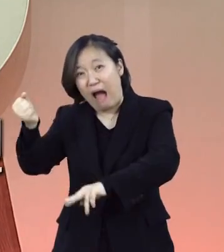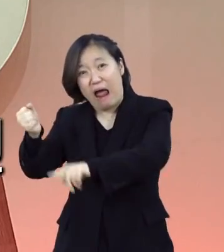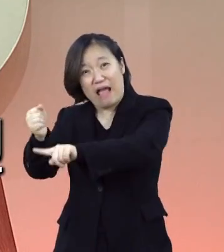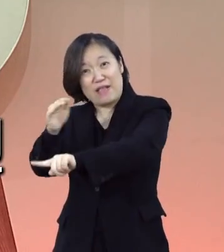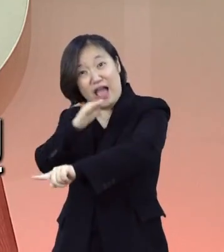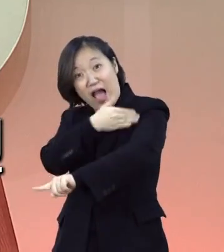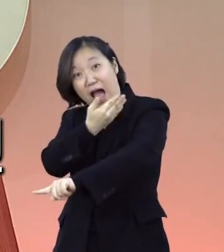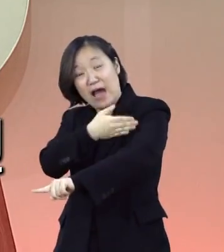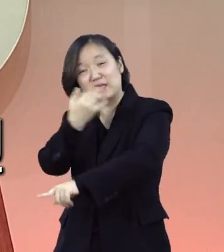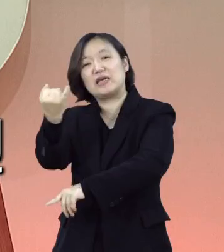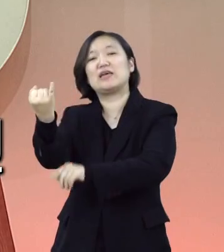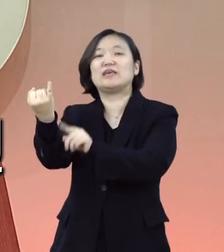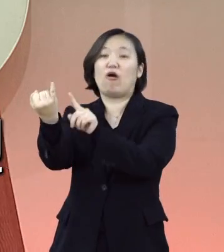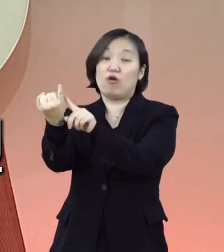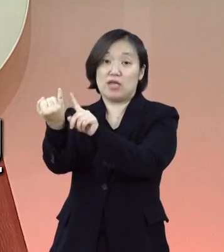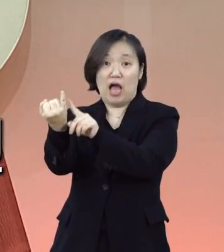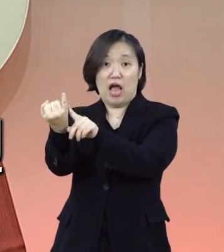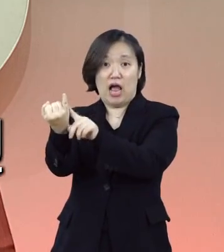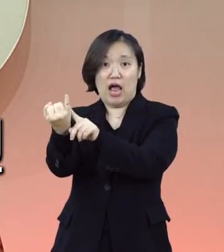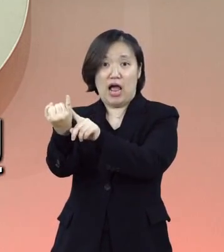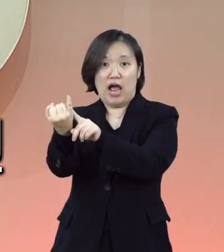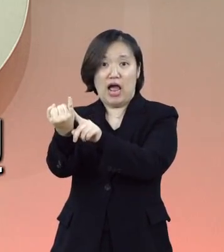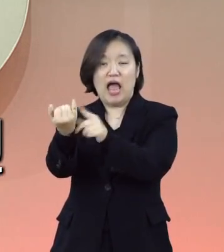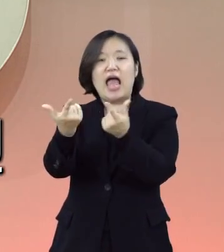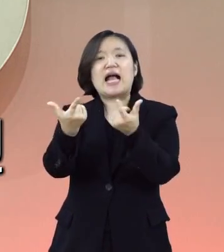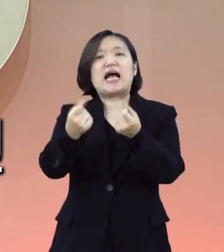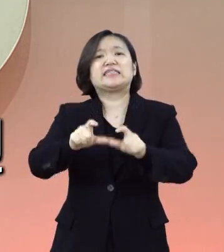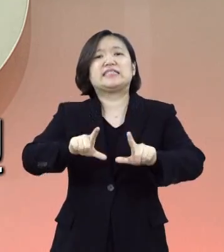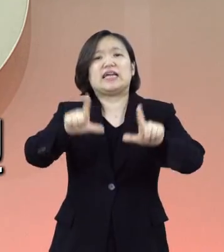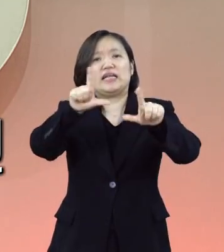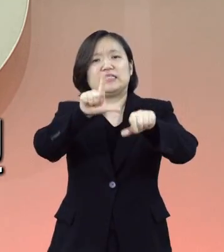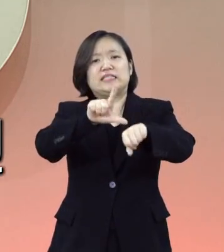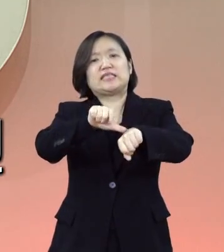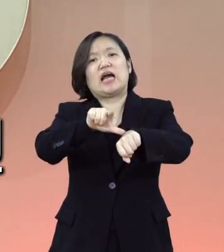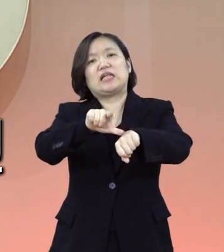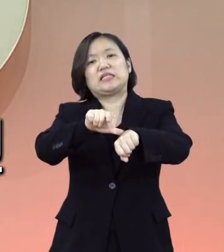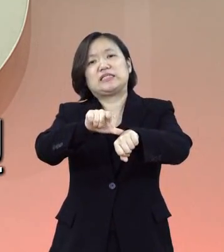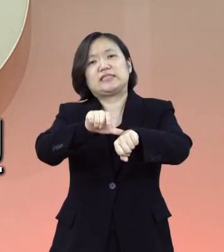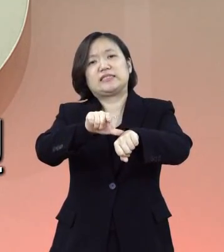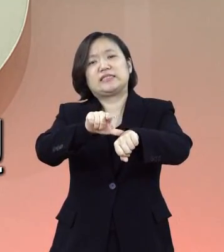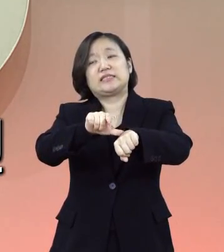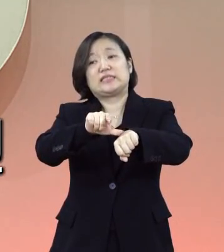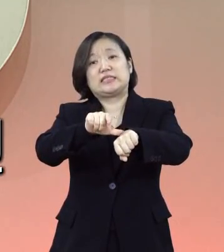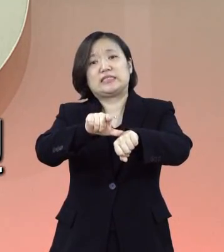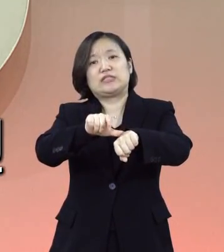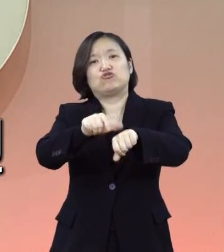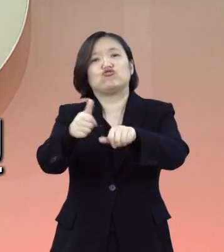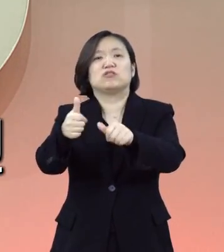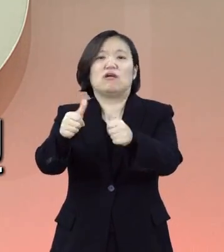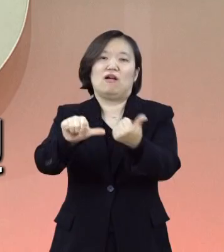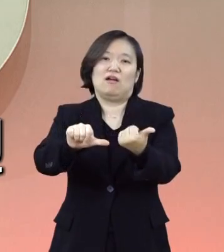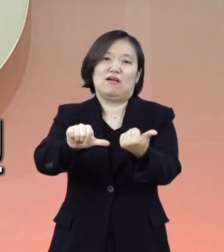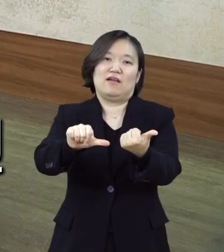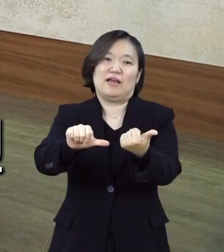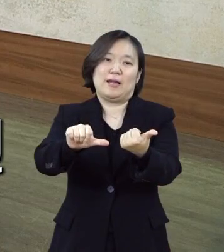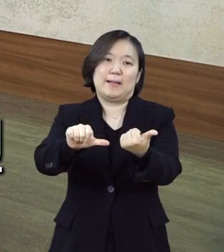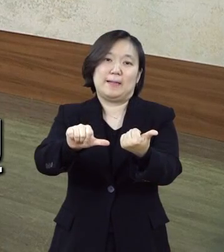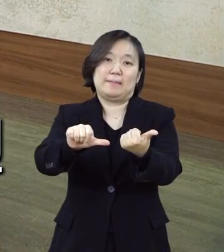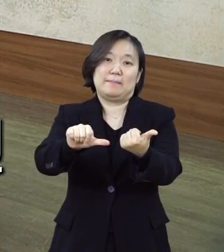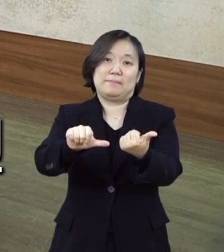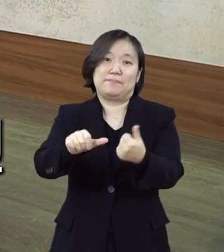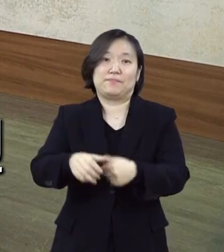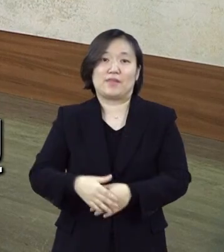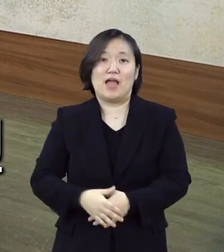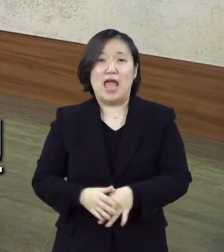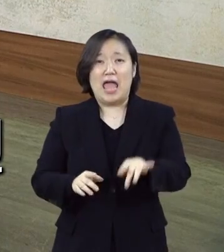즐기던 그 여인네가 한날 한시에 어느 날 갑자기 같이 죽게 되었다고 합니다.